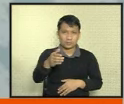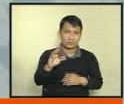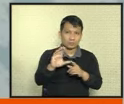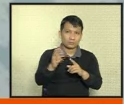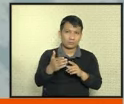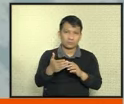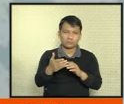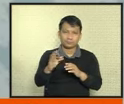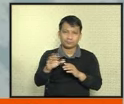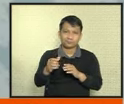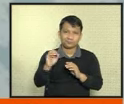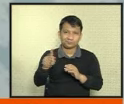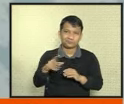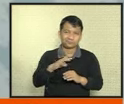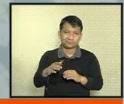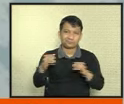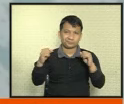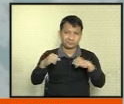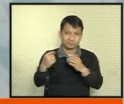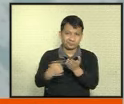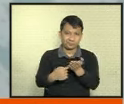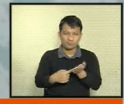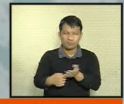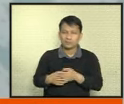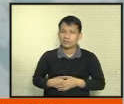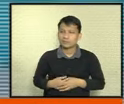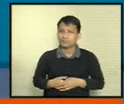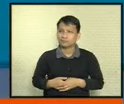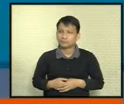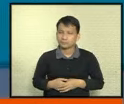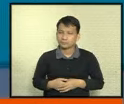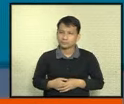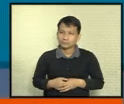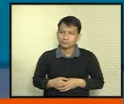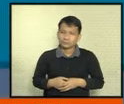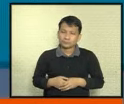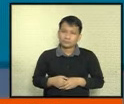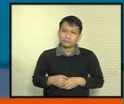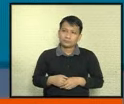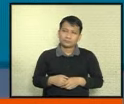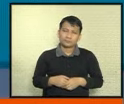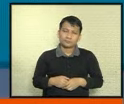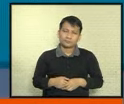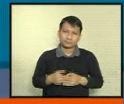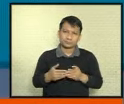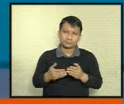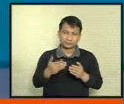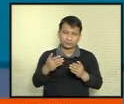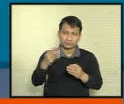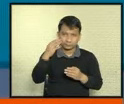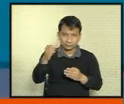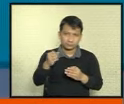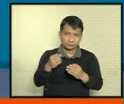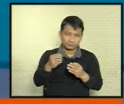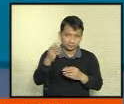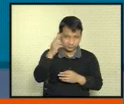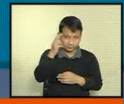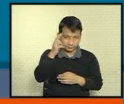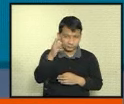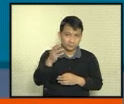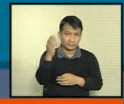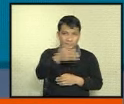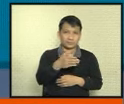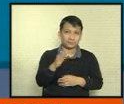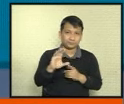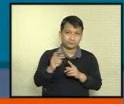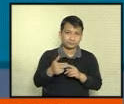Hall. Okay po, sir. Sige po, Idol. Doon na mag-usap-usap. Salamat okay, po. Miss Ramos. Po, sir. Doon na lang po